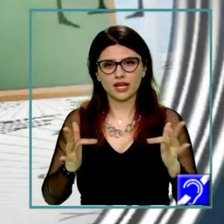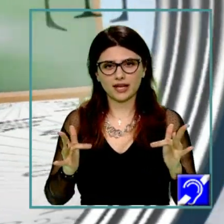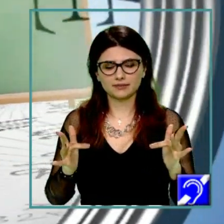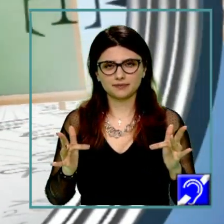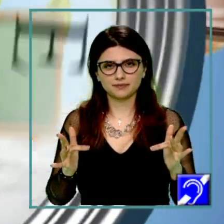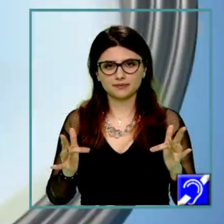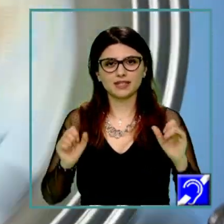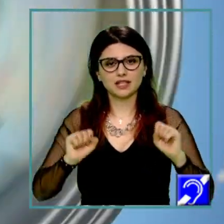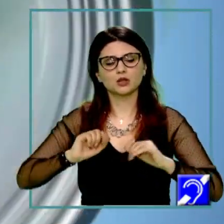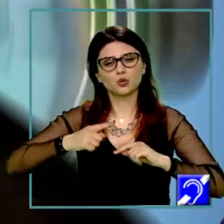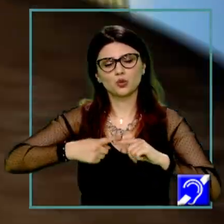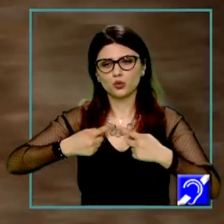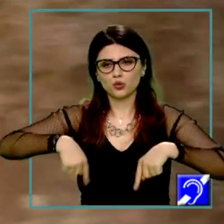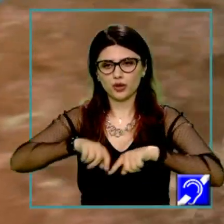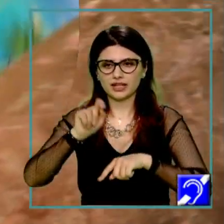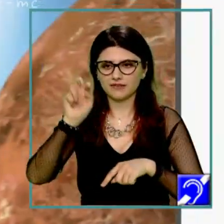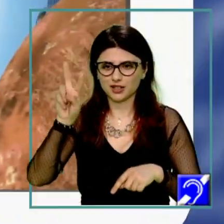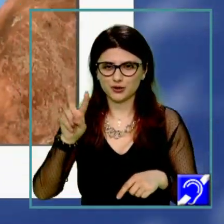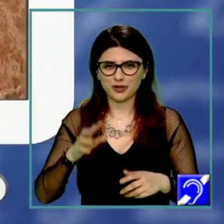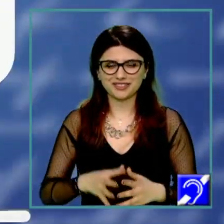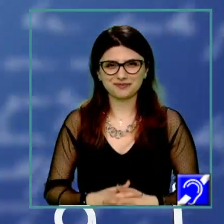stat cu noi pe TVR2